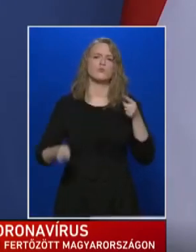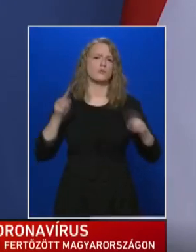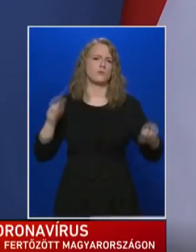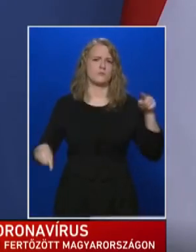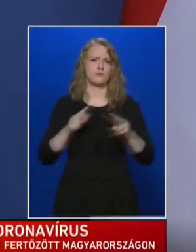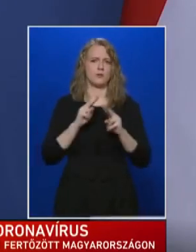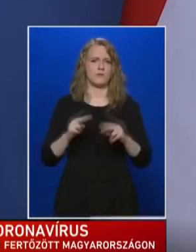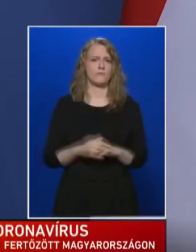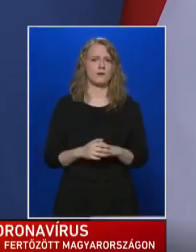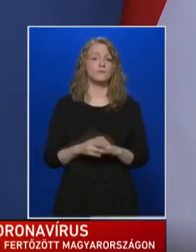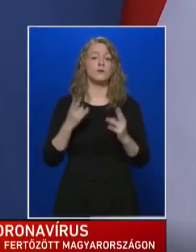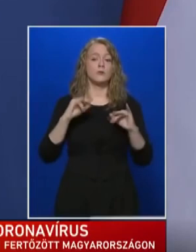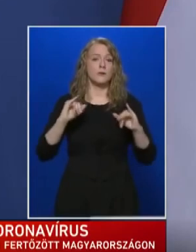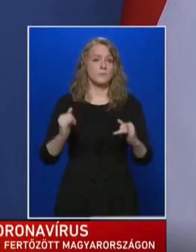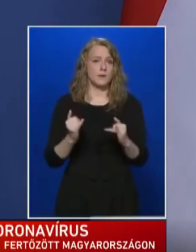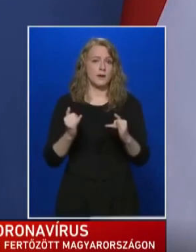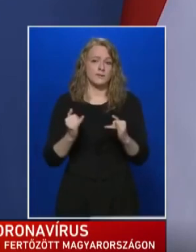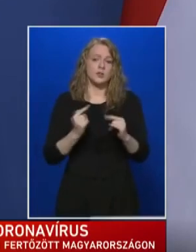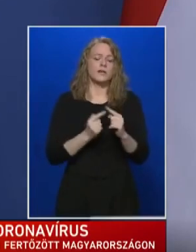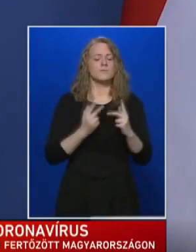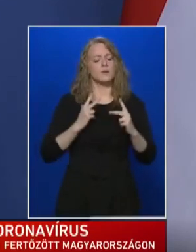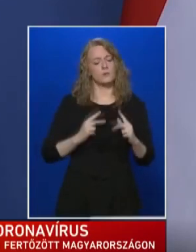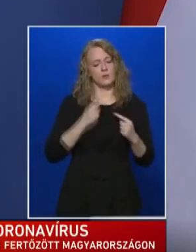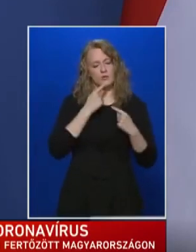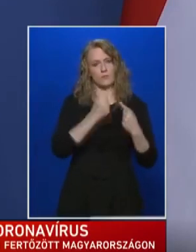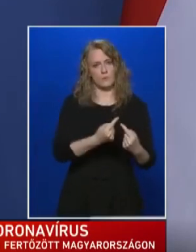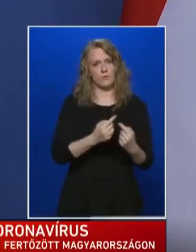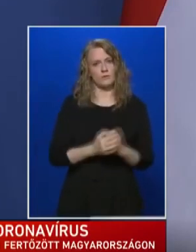Azt is elmondta a miniszter, újabb ágazatok kaphatnak járulékkedvezményt.